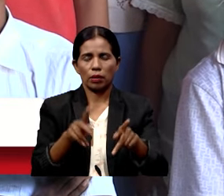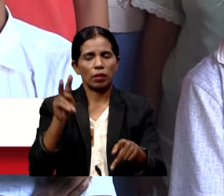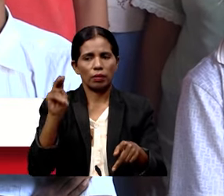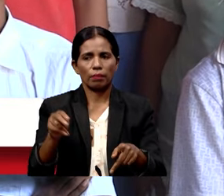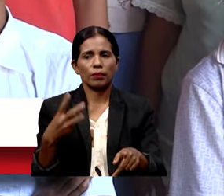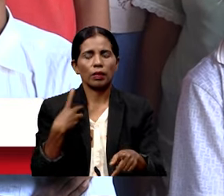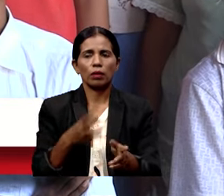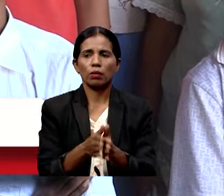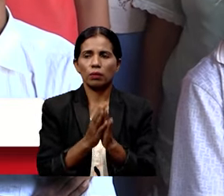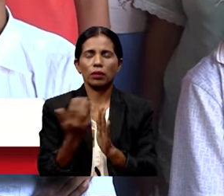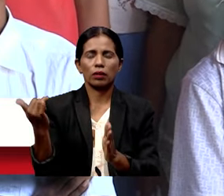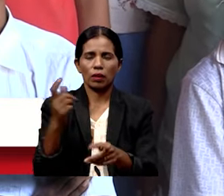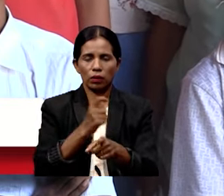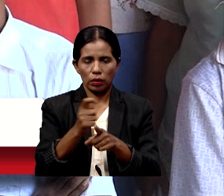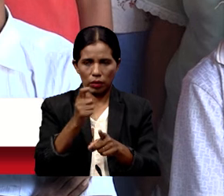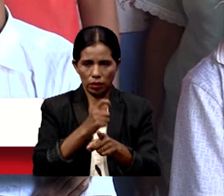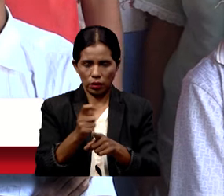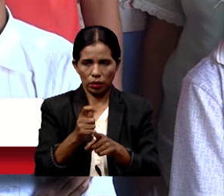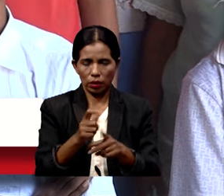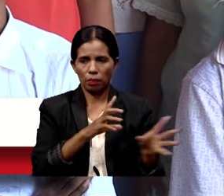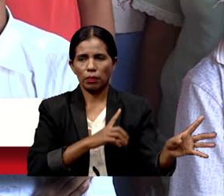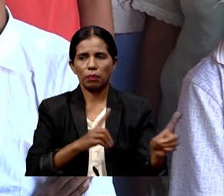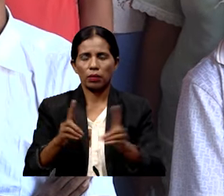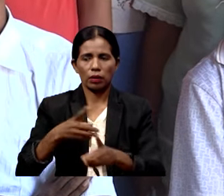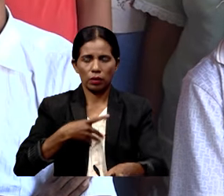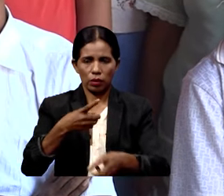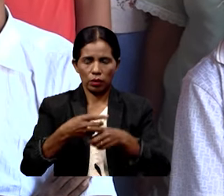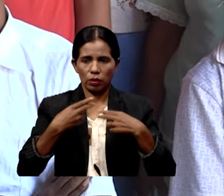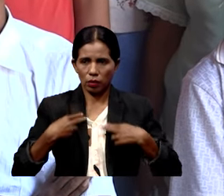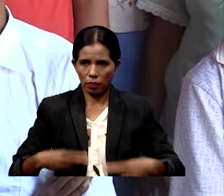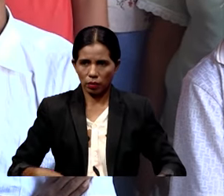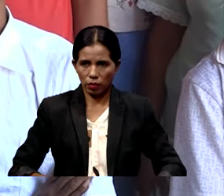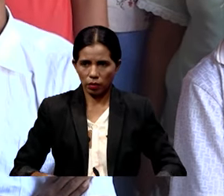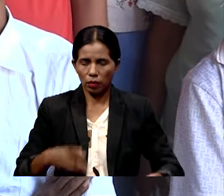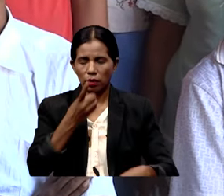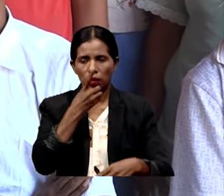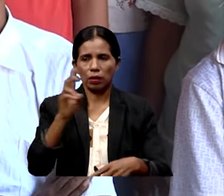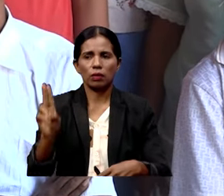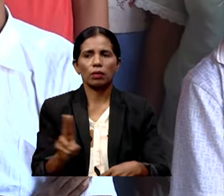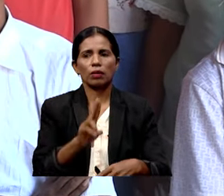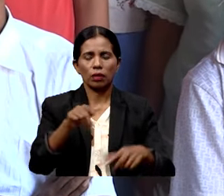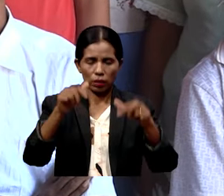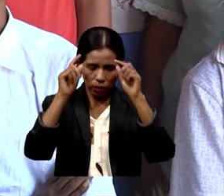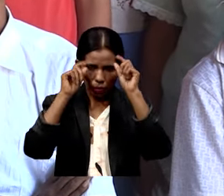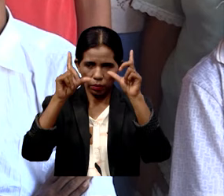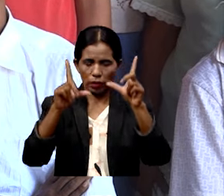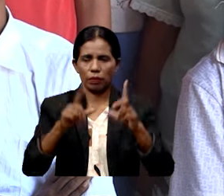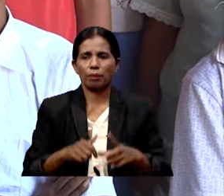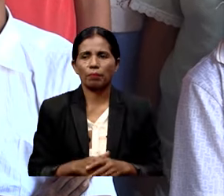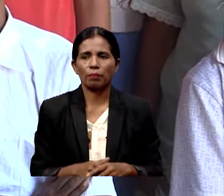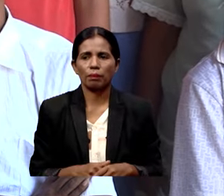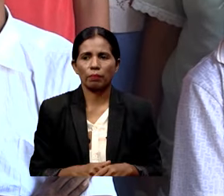Lebih ita khusus sira tu praktika, implementa direitos humanos, deklarasi universal ya Timor-Leste.